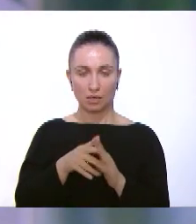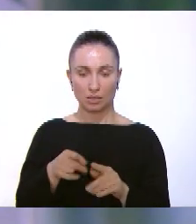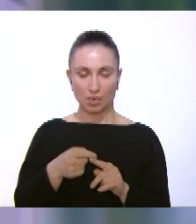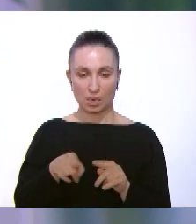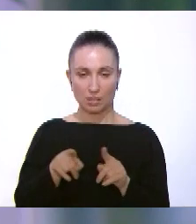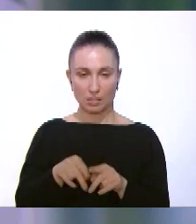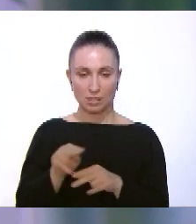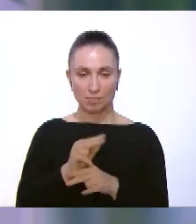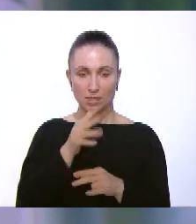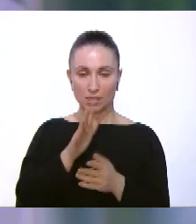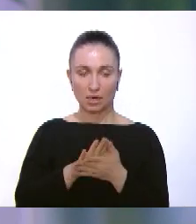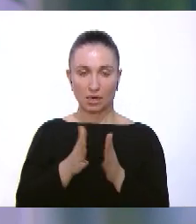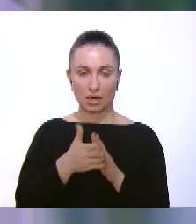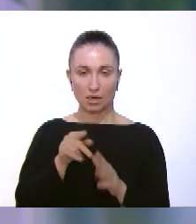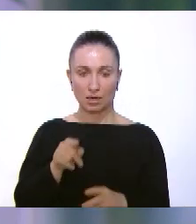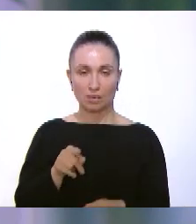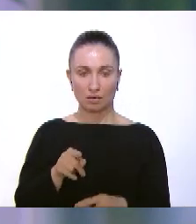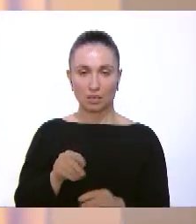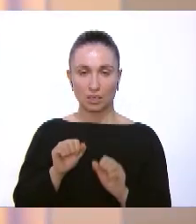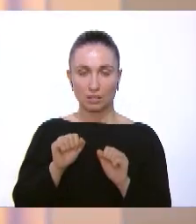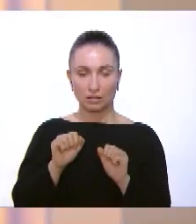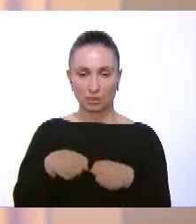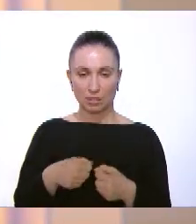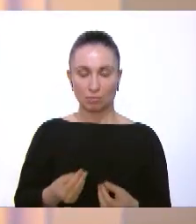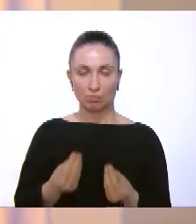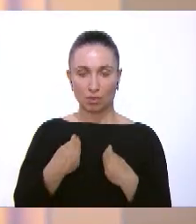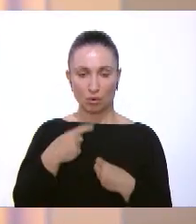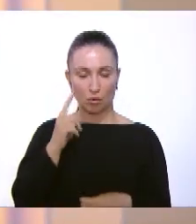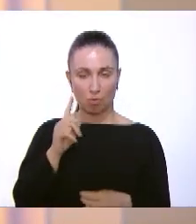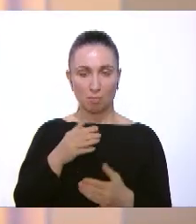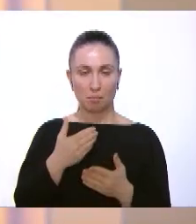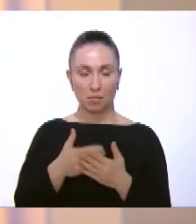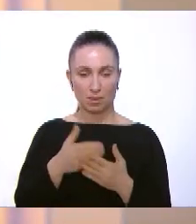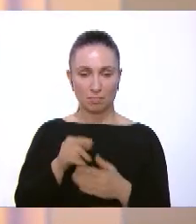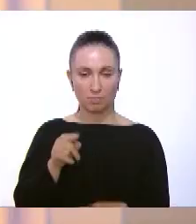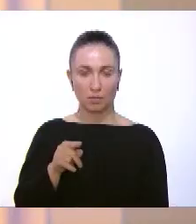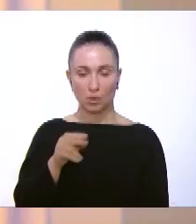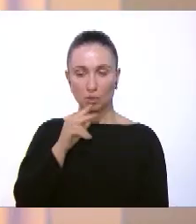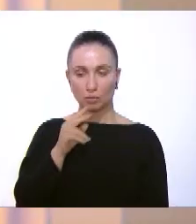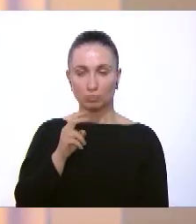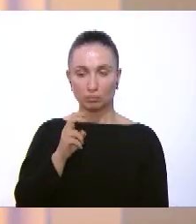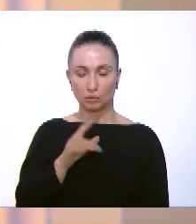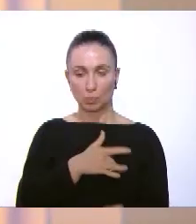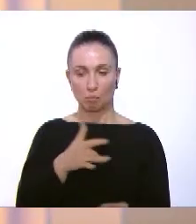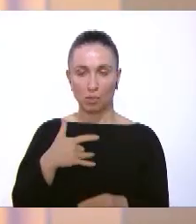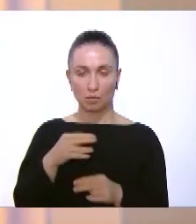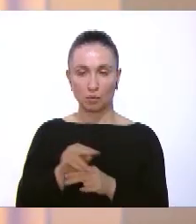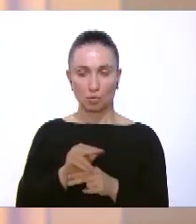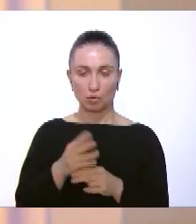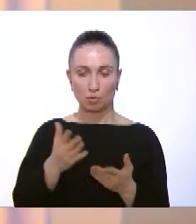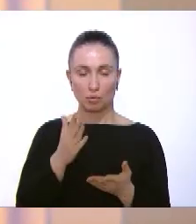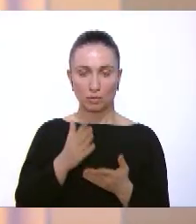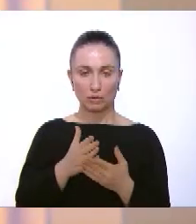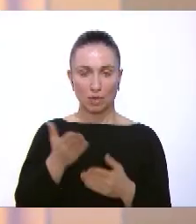ეს სამკურნალო რეჟიმებმა საშუალება მოგცა, რომ მაგალითად რეზისტენტული ტუბერკულოზის მკურნალობა, რომელიც